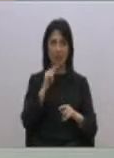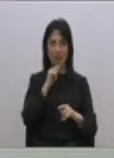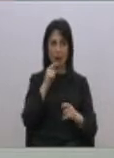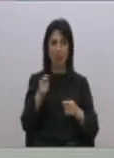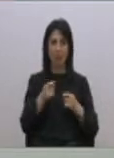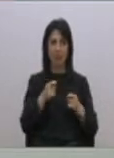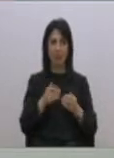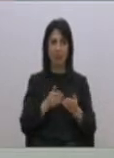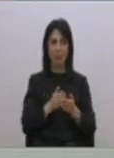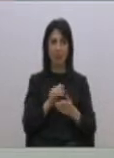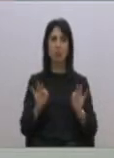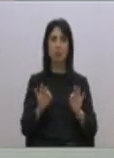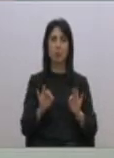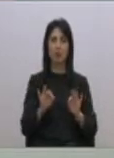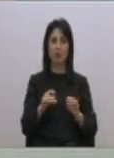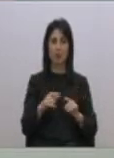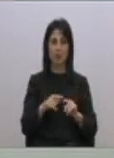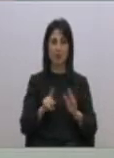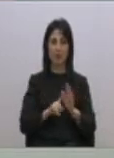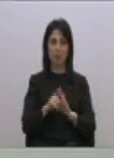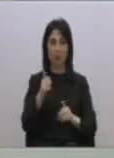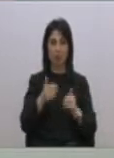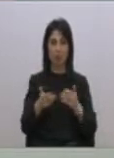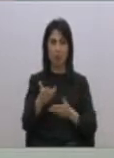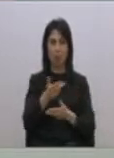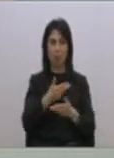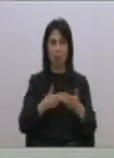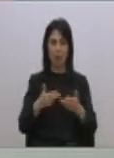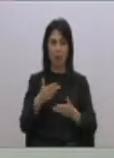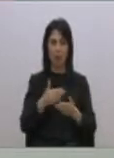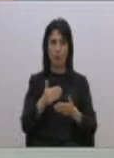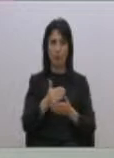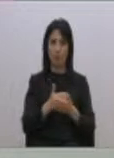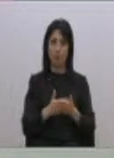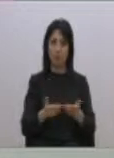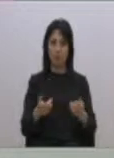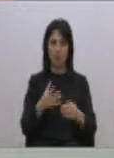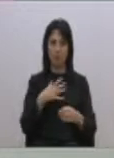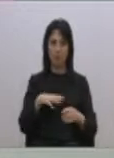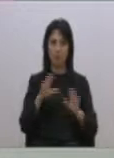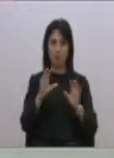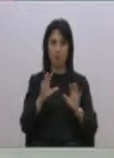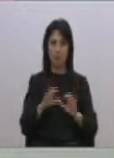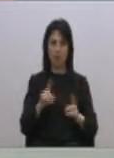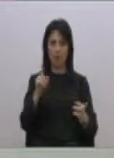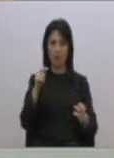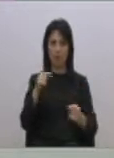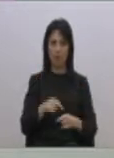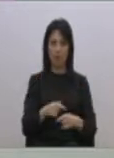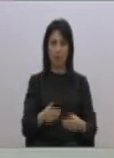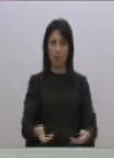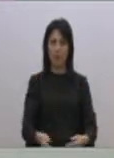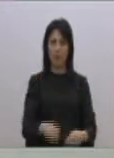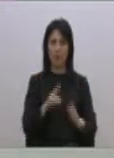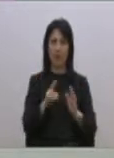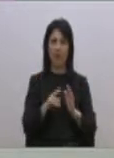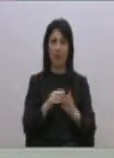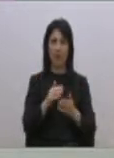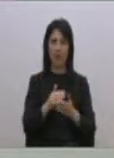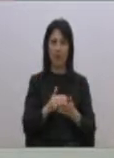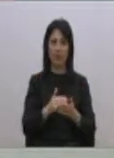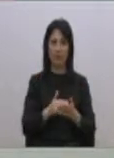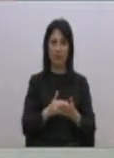რეგულირების სფეროში, სადაც თავისუფალი კონკურენცია შეზღუდულია ან და საქართველოს კანონმდებლობის შესაბამისად ექვემდებარება